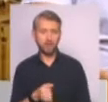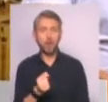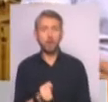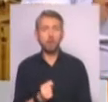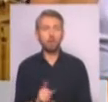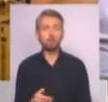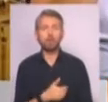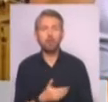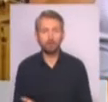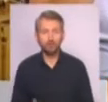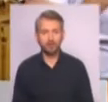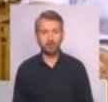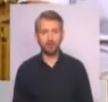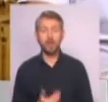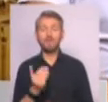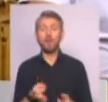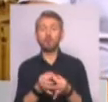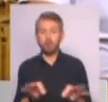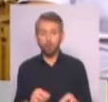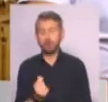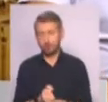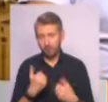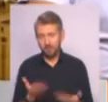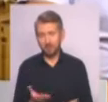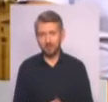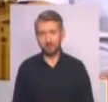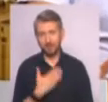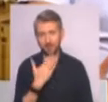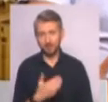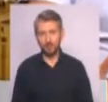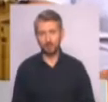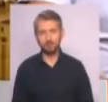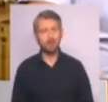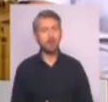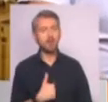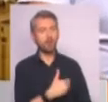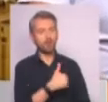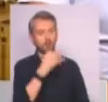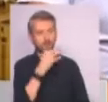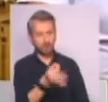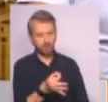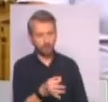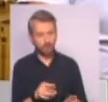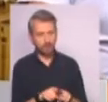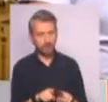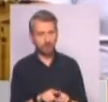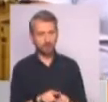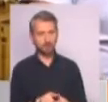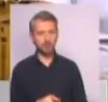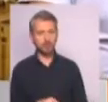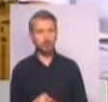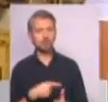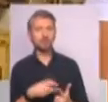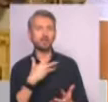що хочете. Вам дозволено, робіть. Дякую, зрозуміло. Я хотів би дати позицію. Відповідь, дякую. Все ж таки, чи свою